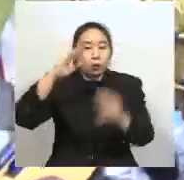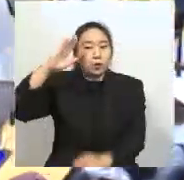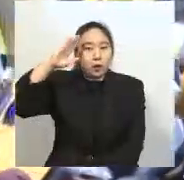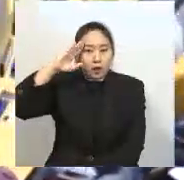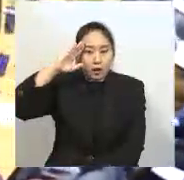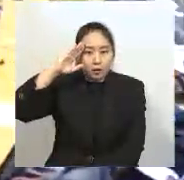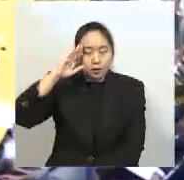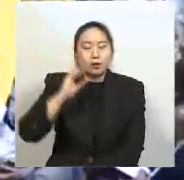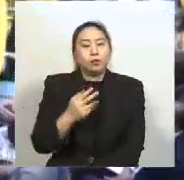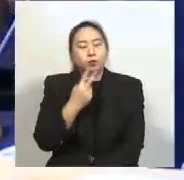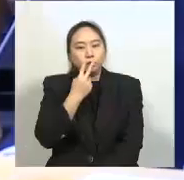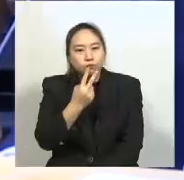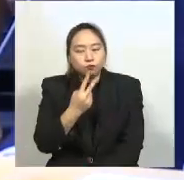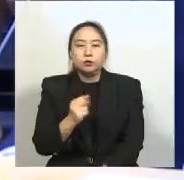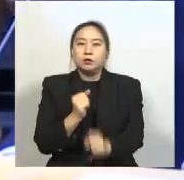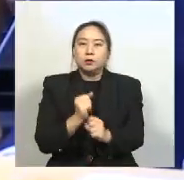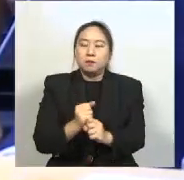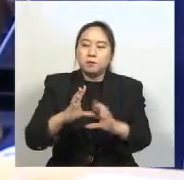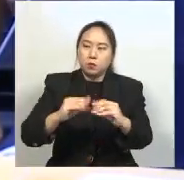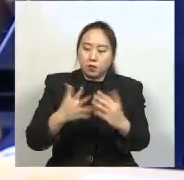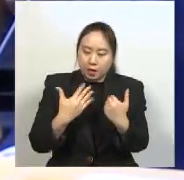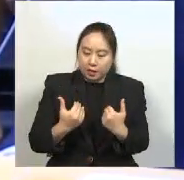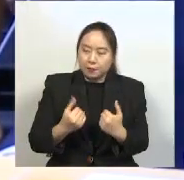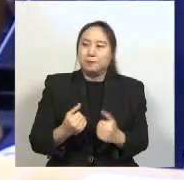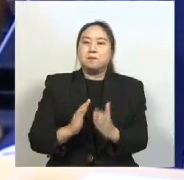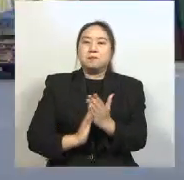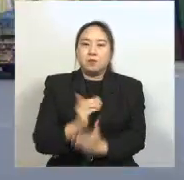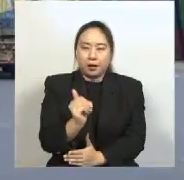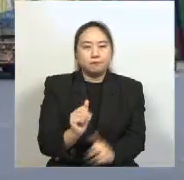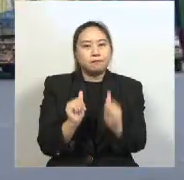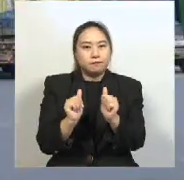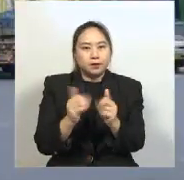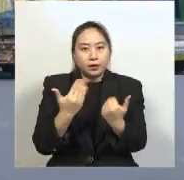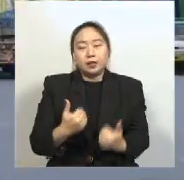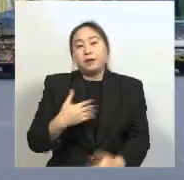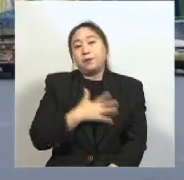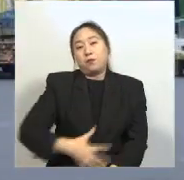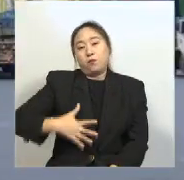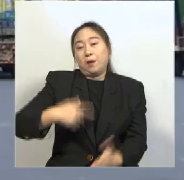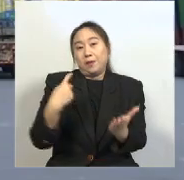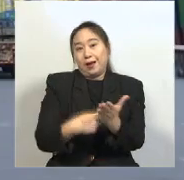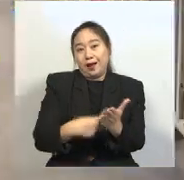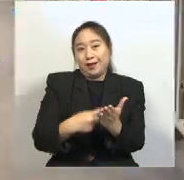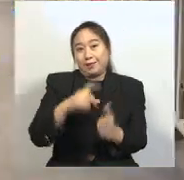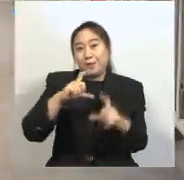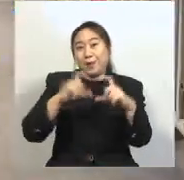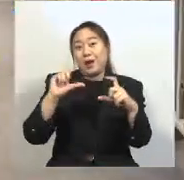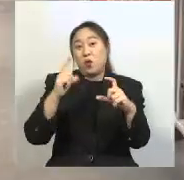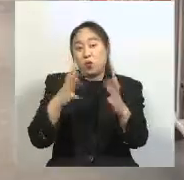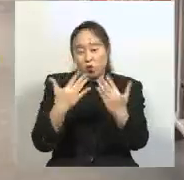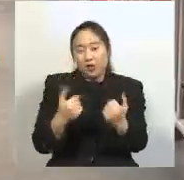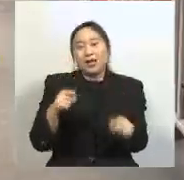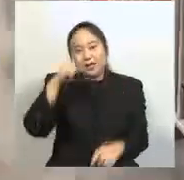กรัฐมนตรีก็พอใจในผลสำเร็จของการประชุมครั้งนี้นะคะและย้ำว่าหลักประกันสุขภาพทั่วหน้าขณะนี้ไทยทำได้เกือบ